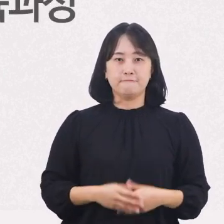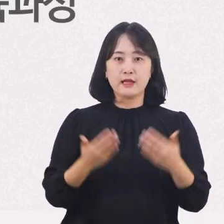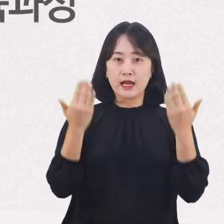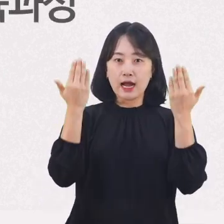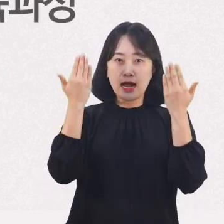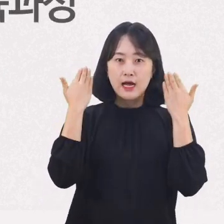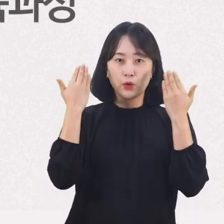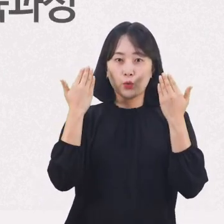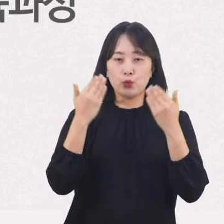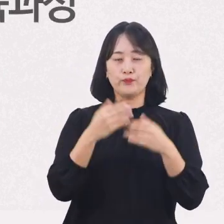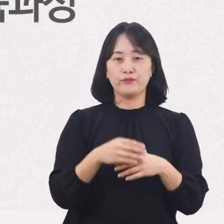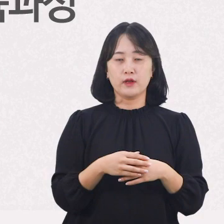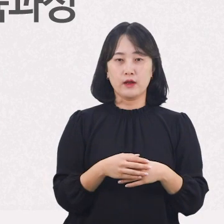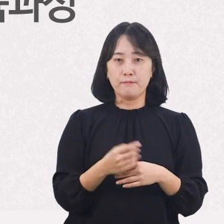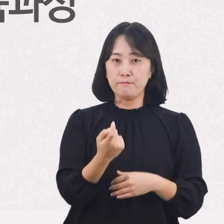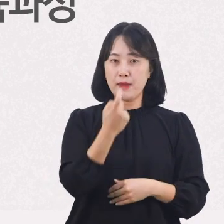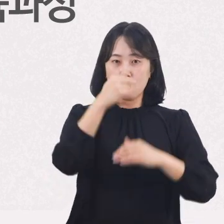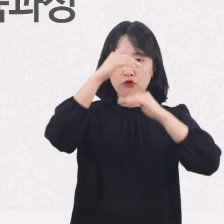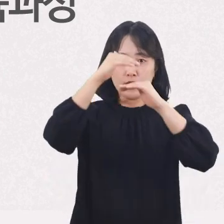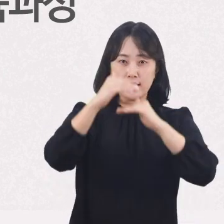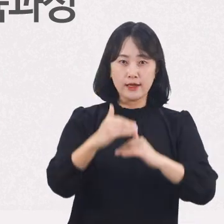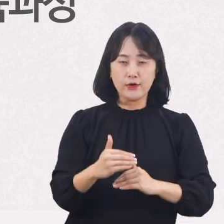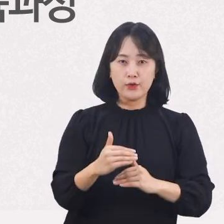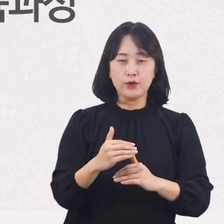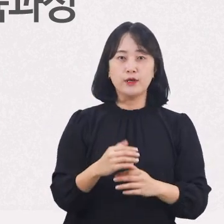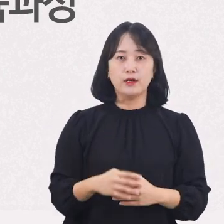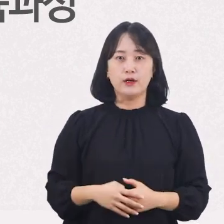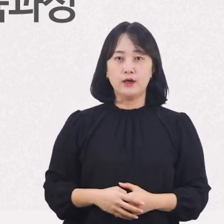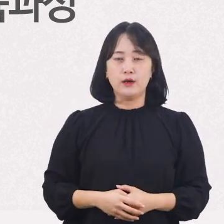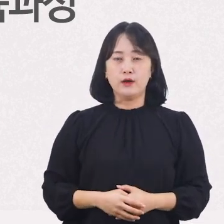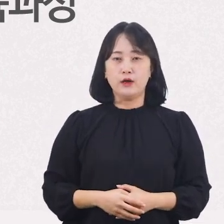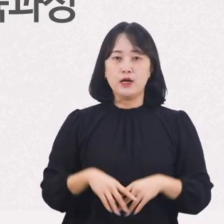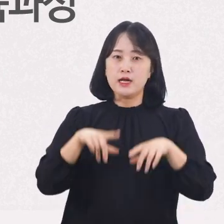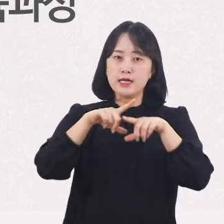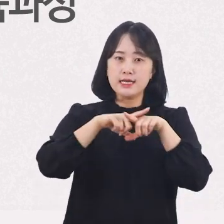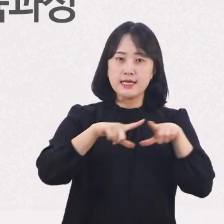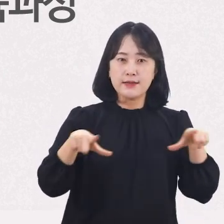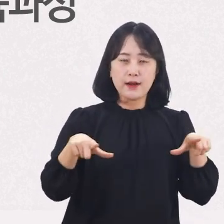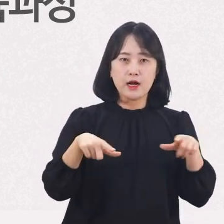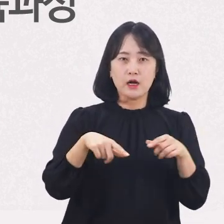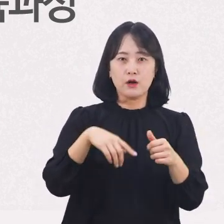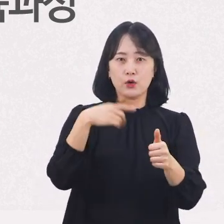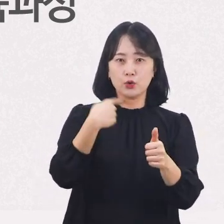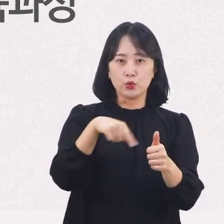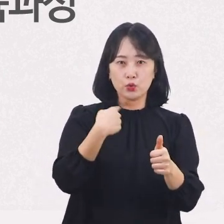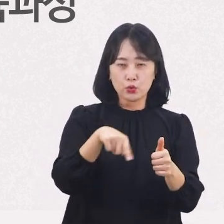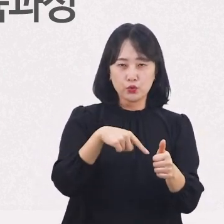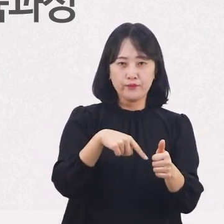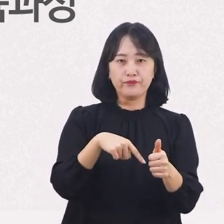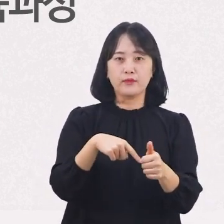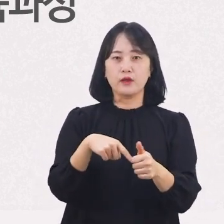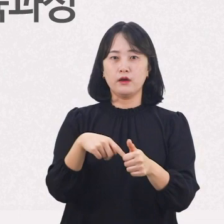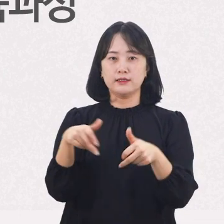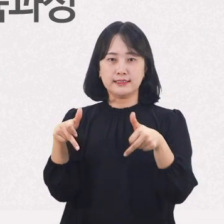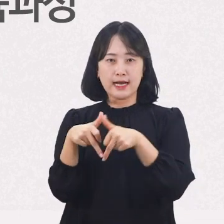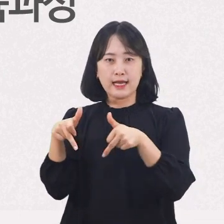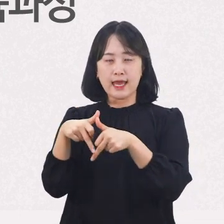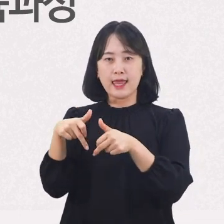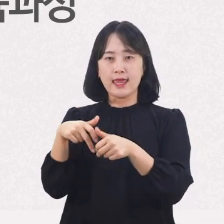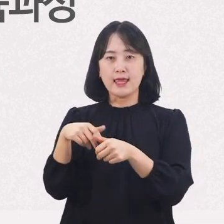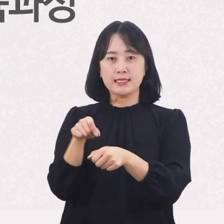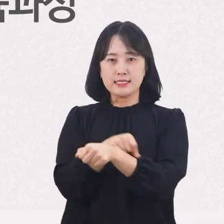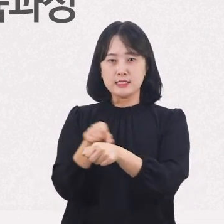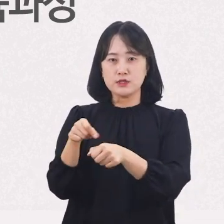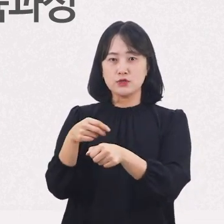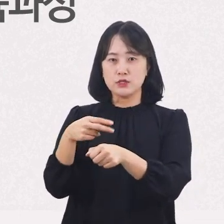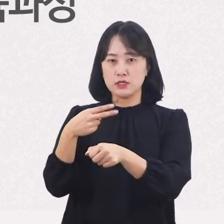배우는 수업 내용은 교육과정에 따라 결정되기 때문에 일반 교육과정을 배우는 학생과 특수교육 교육과정을 배우는